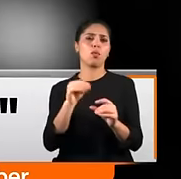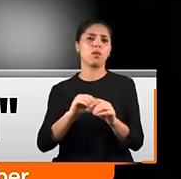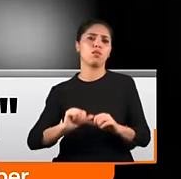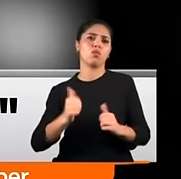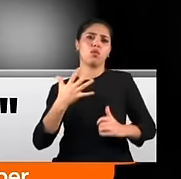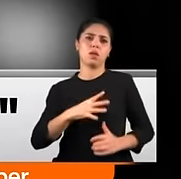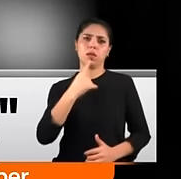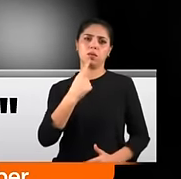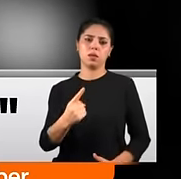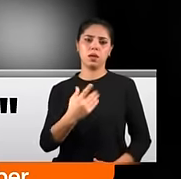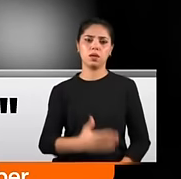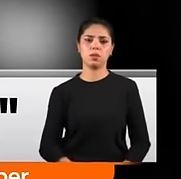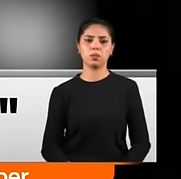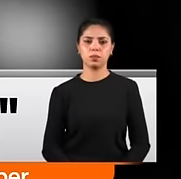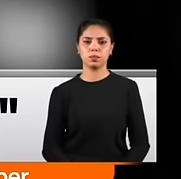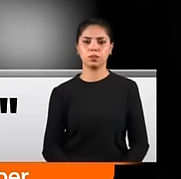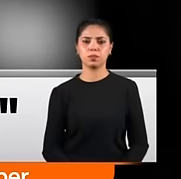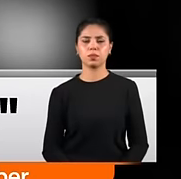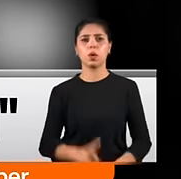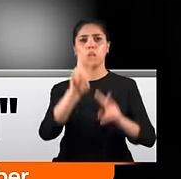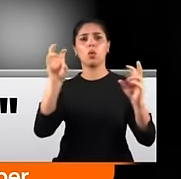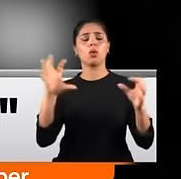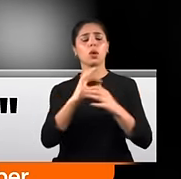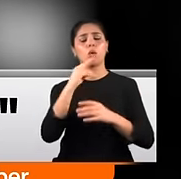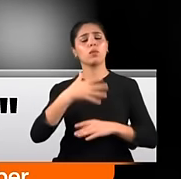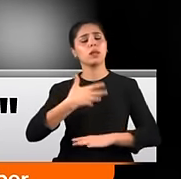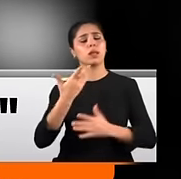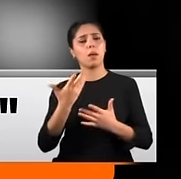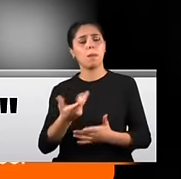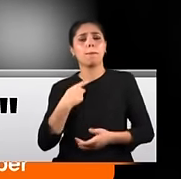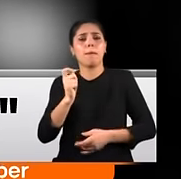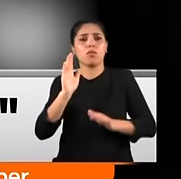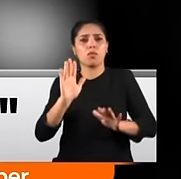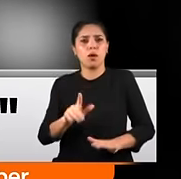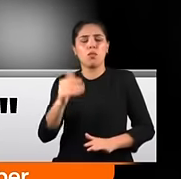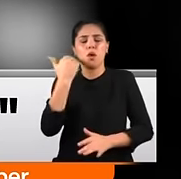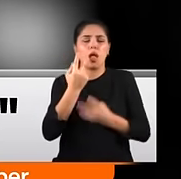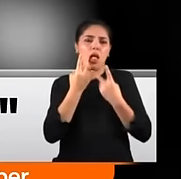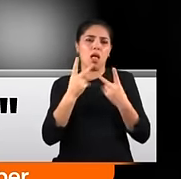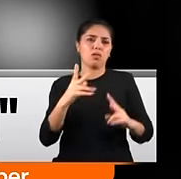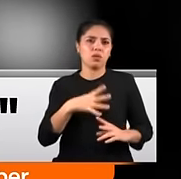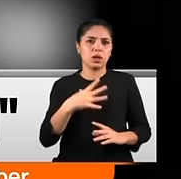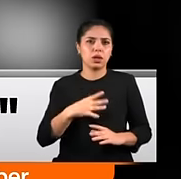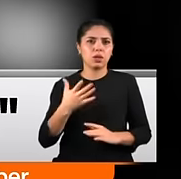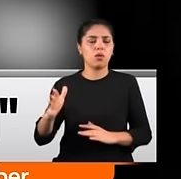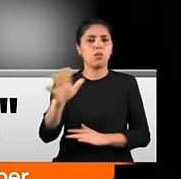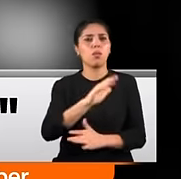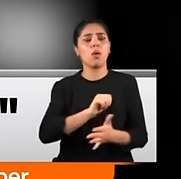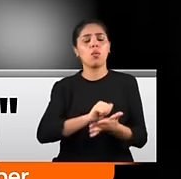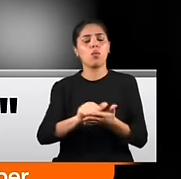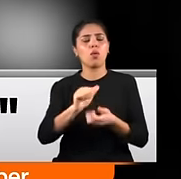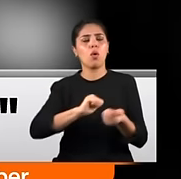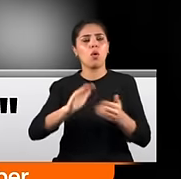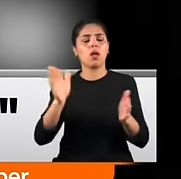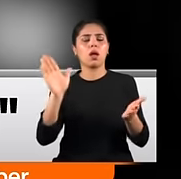söyledi. Durum hakkında konuşmak istemedim ama buna mecbur kalıyorum. Sadece bu yalanı açığa kavuşturacağım ki her şey geride kalsın.